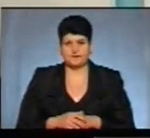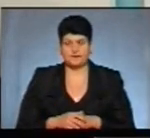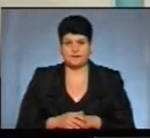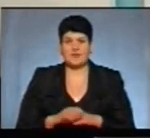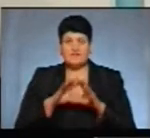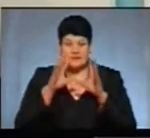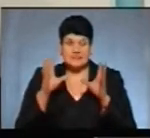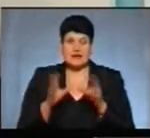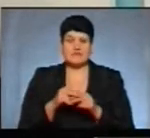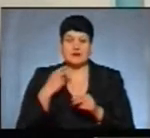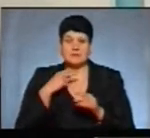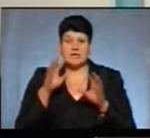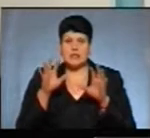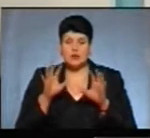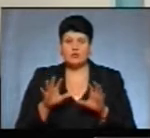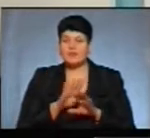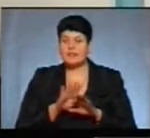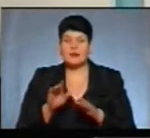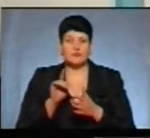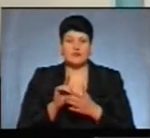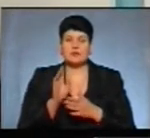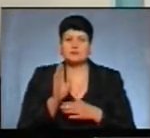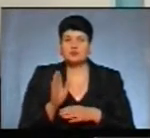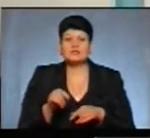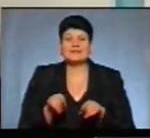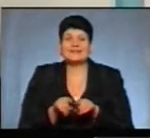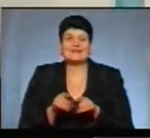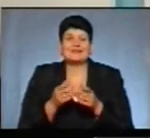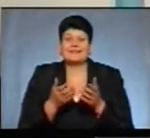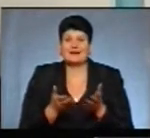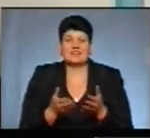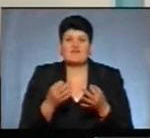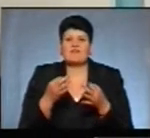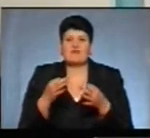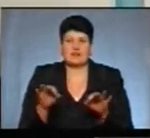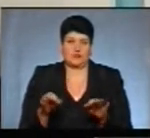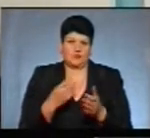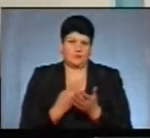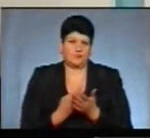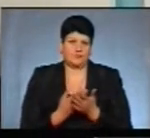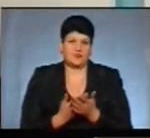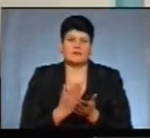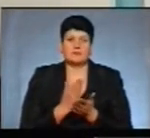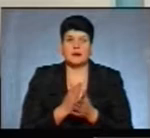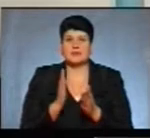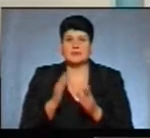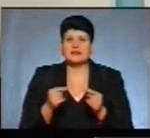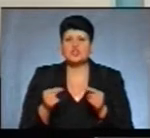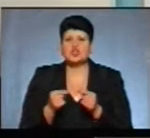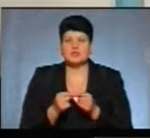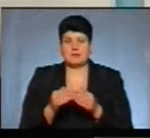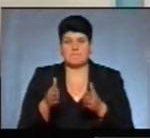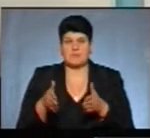Взагалі Кримінальний кодекс, він не повинен бути таким вільно трактованим. Він має мати чіткі межі. От що